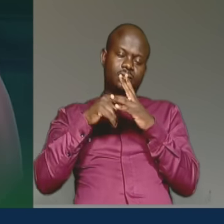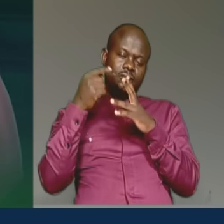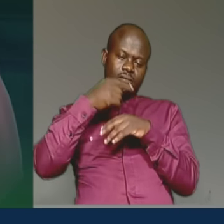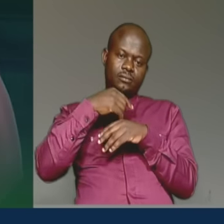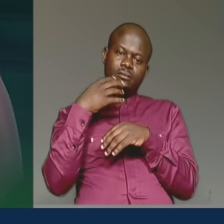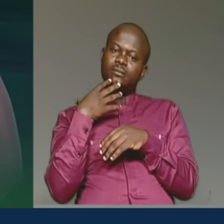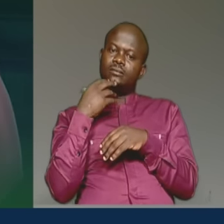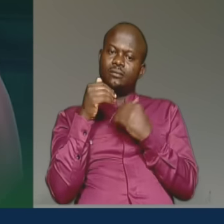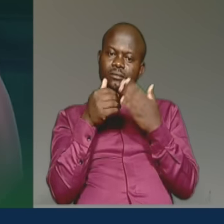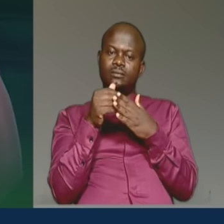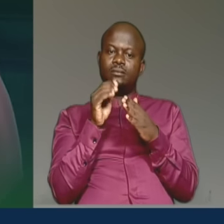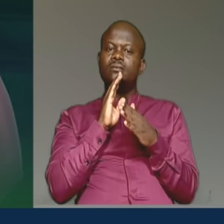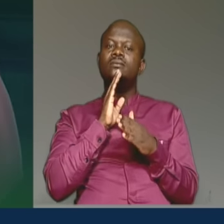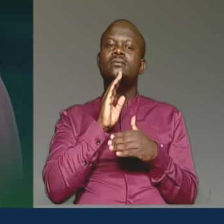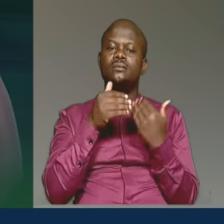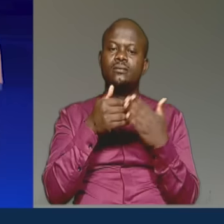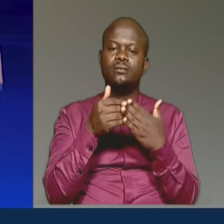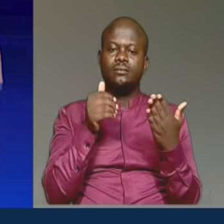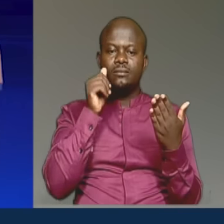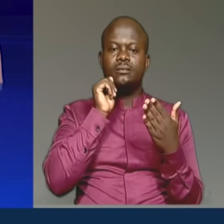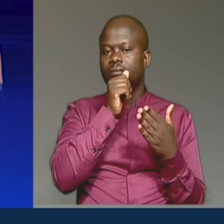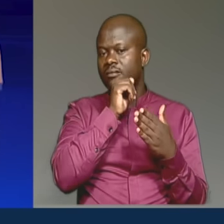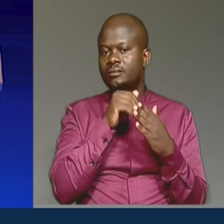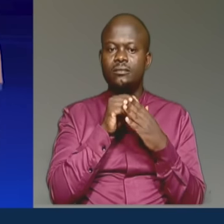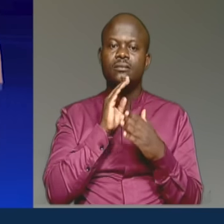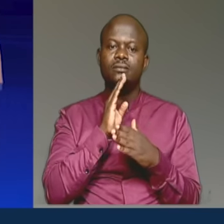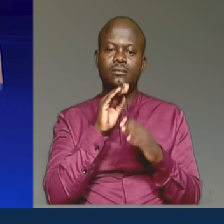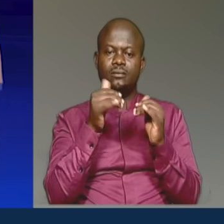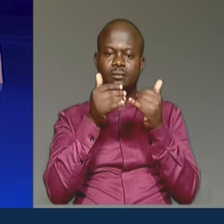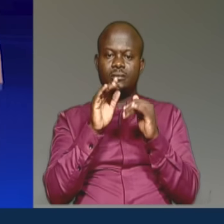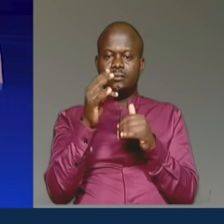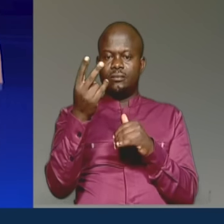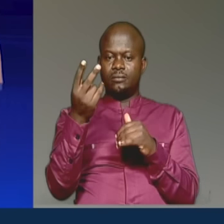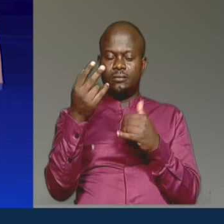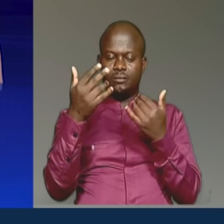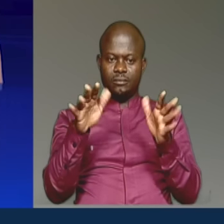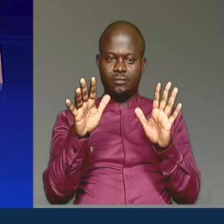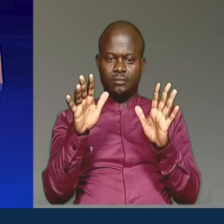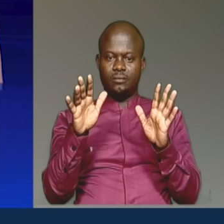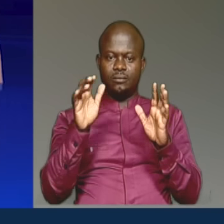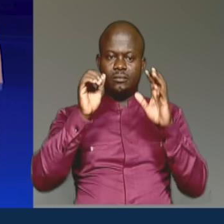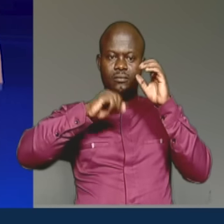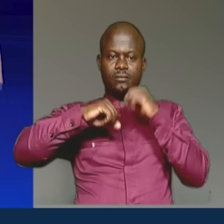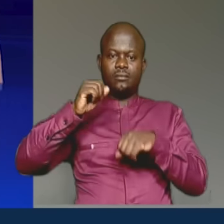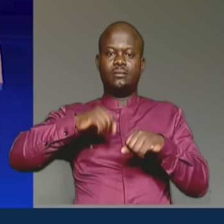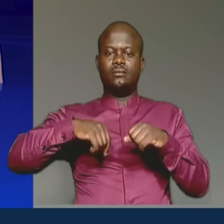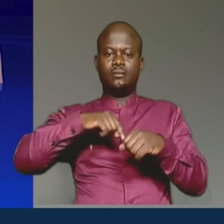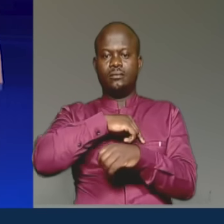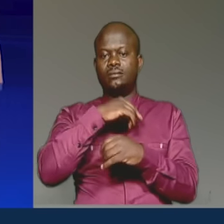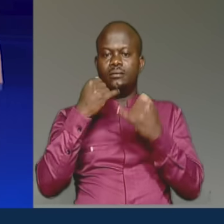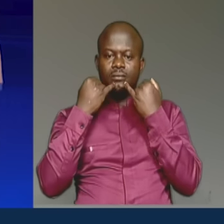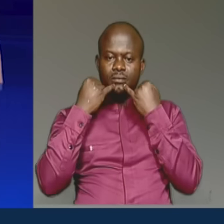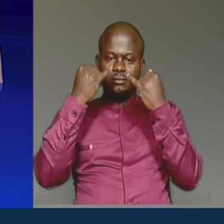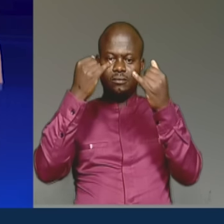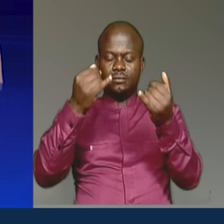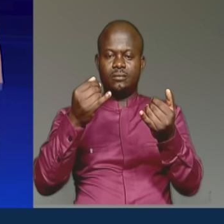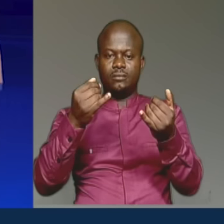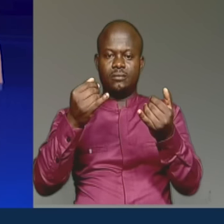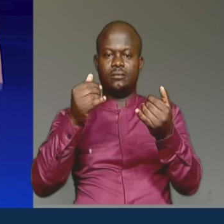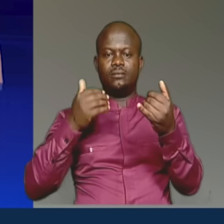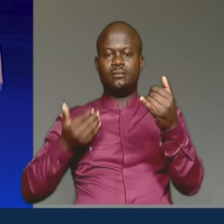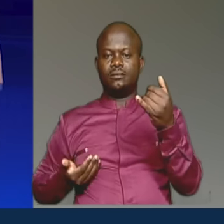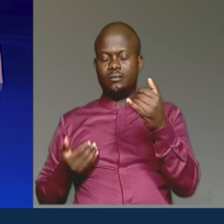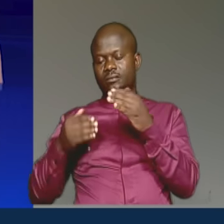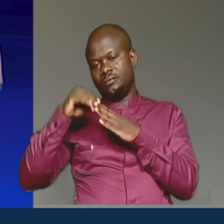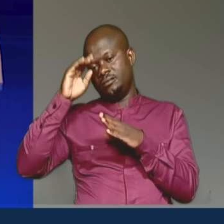w'iki cyumweru kwa gatatu ndetse no ku cyumweru mu mikino ibiri maze gukinwa ya shampiyona cyo nabwira nuko kugeza ubu ngubu mu kiciro cy'abagore